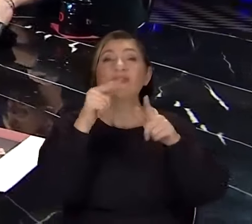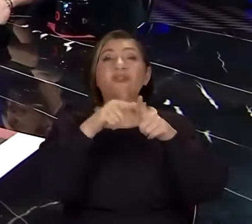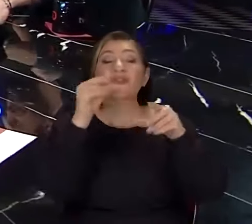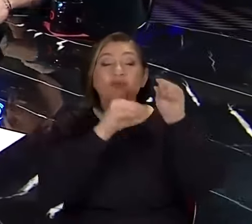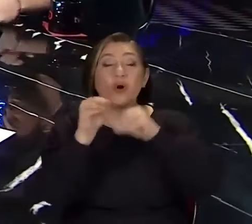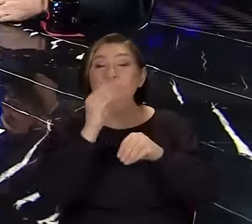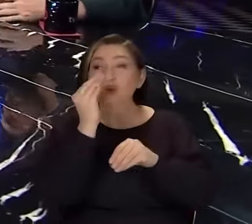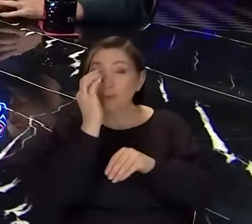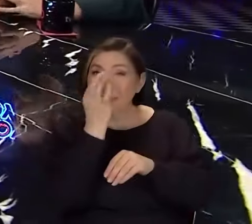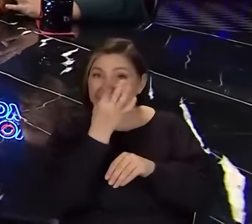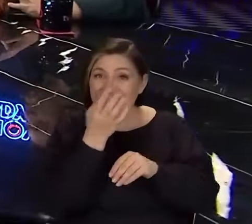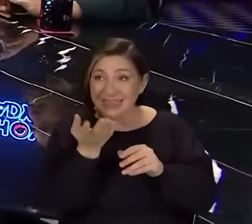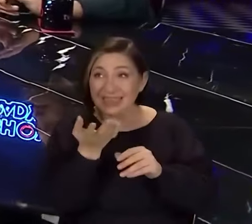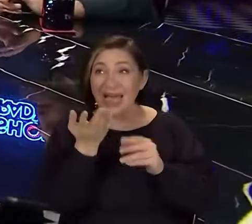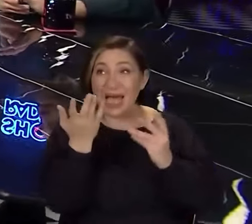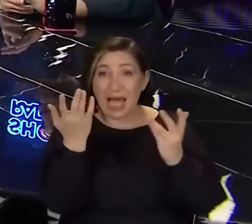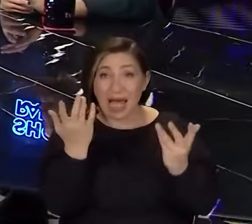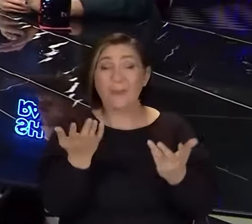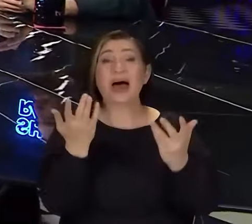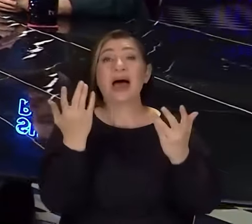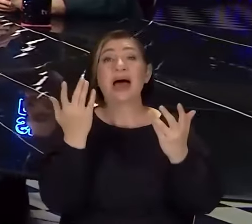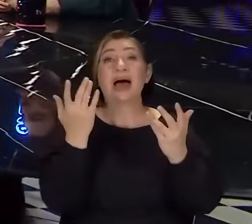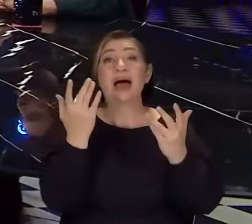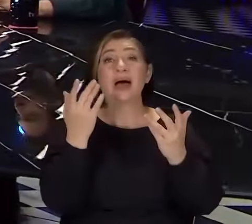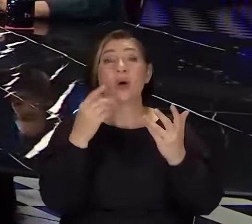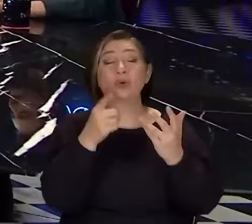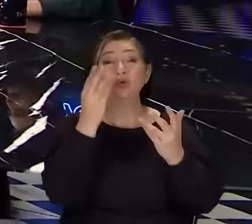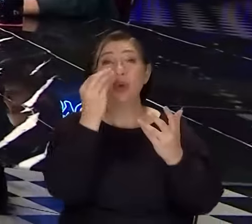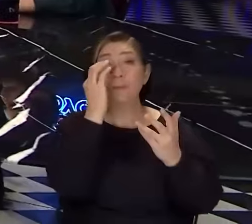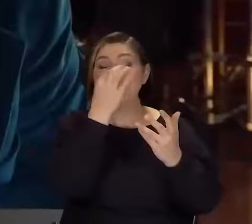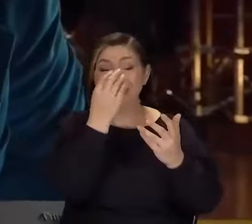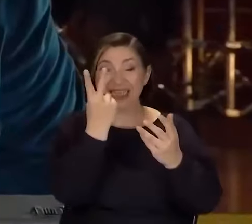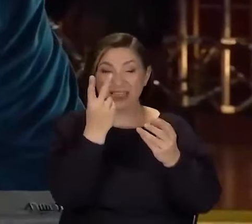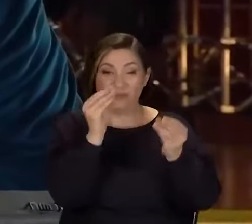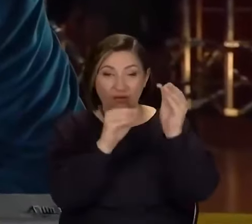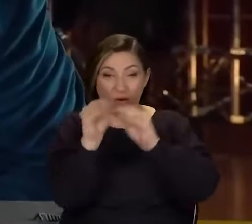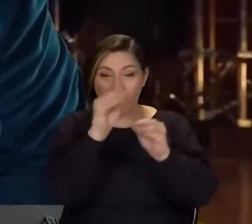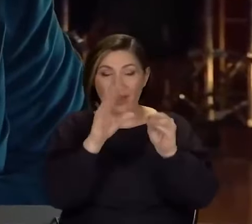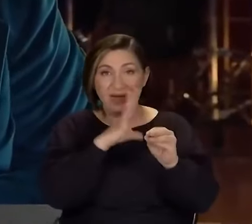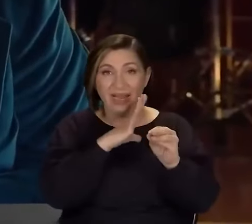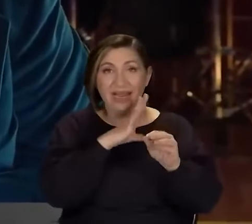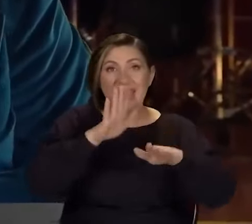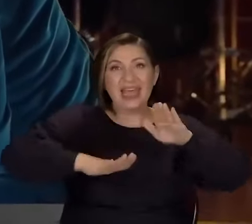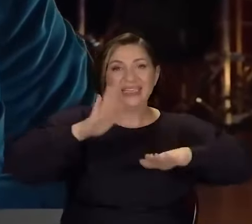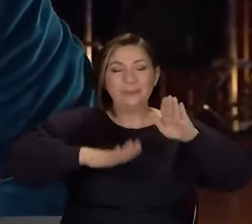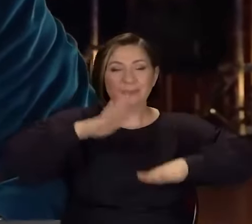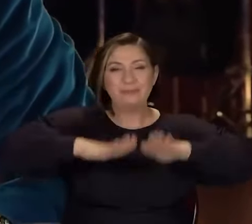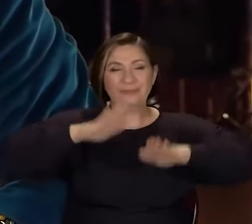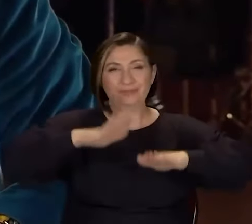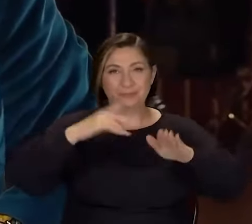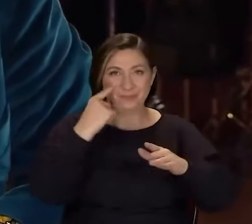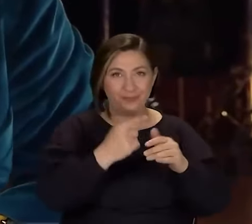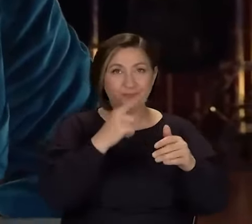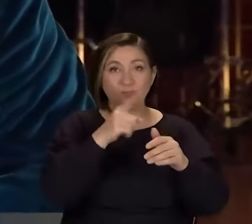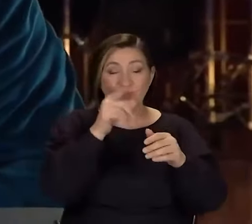çok basit. Formül çok basit. Hatta o çok basit iki formül var. Ritim açısından